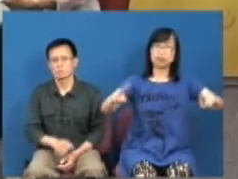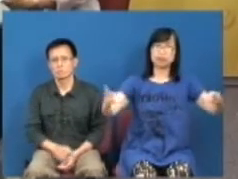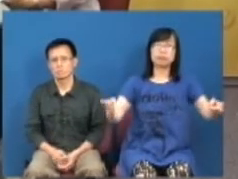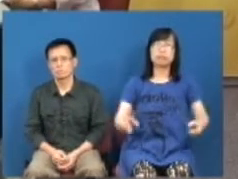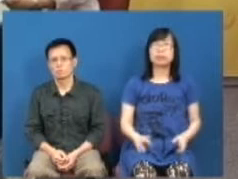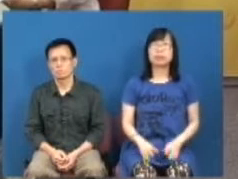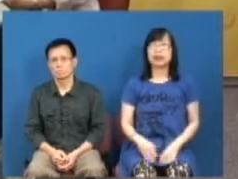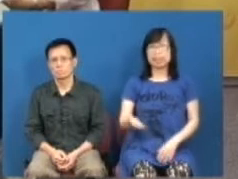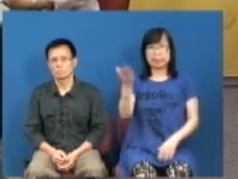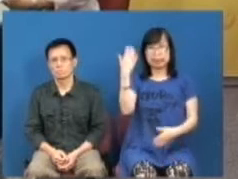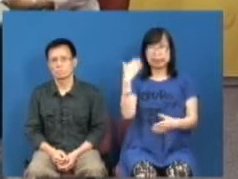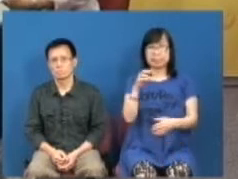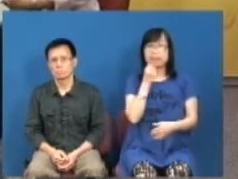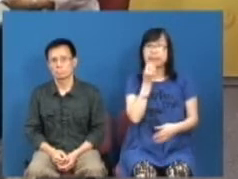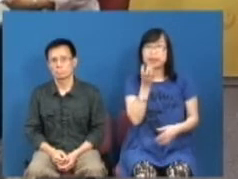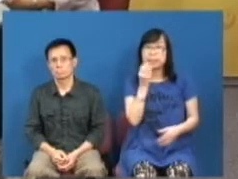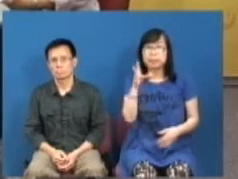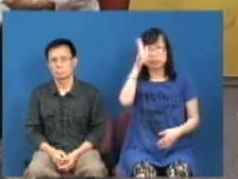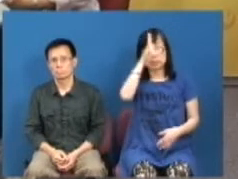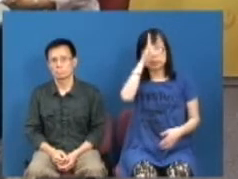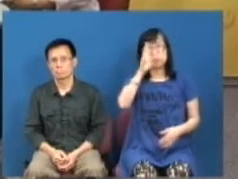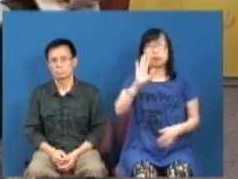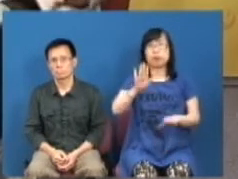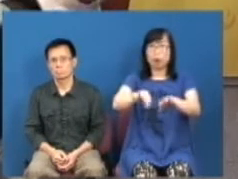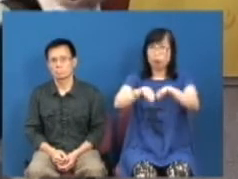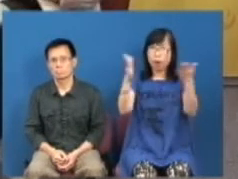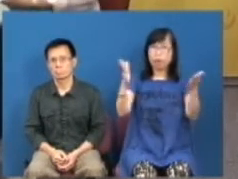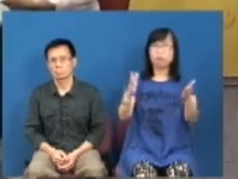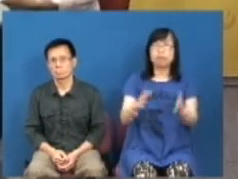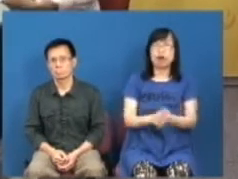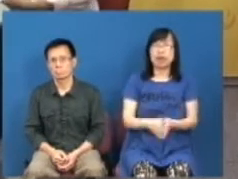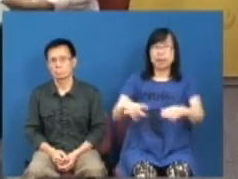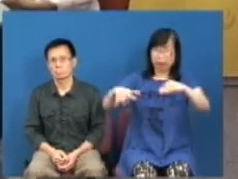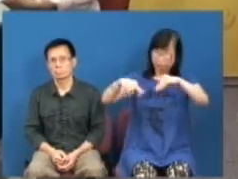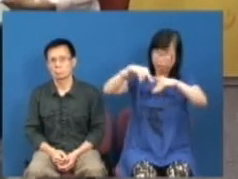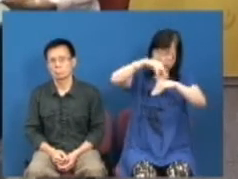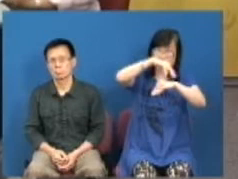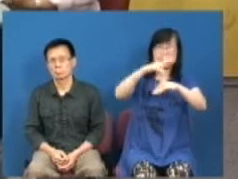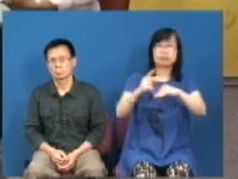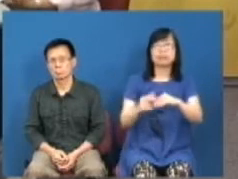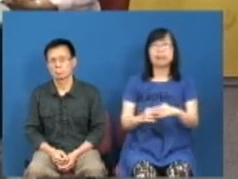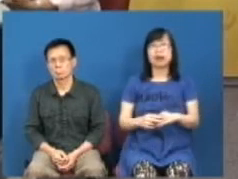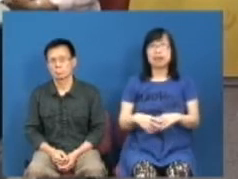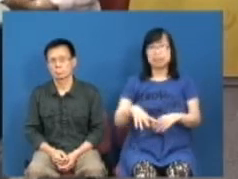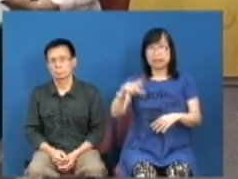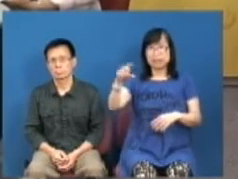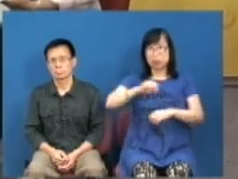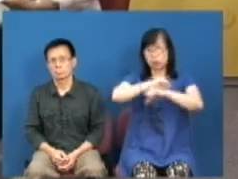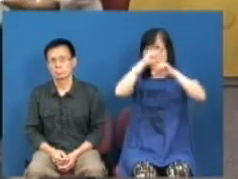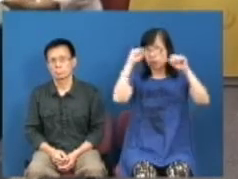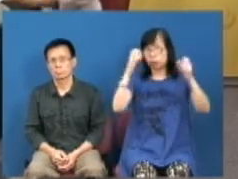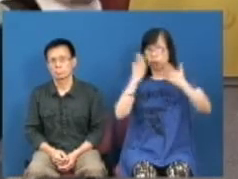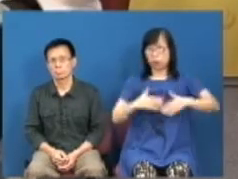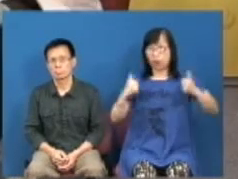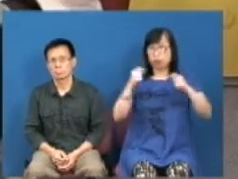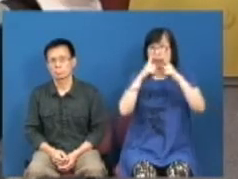即係建議個政府咧，就開發一條簡單啲嘅行山徑。就由日出康城即係我哋即